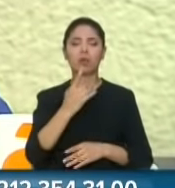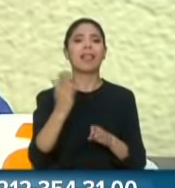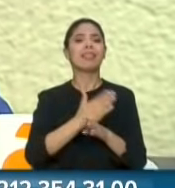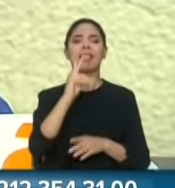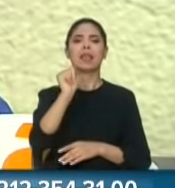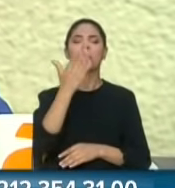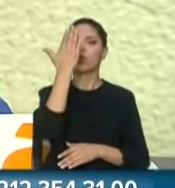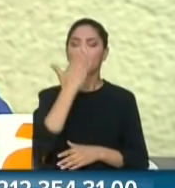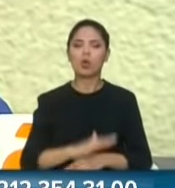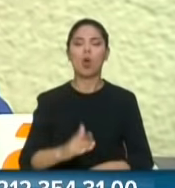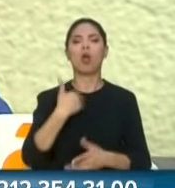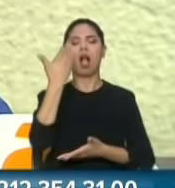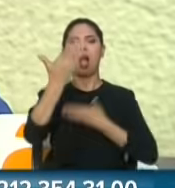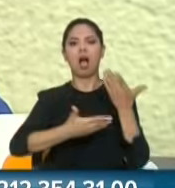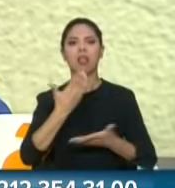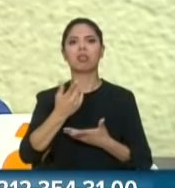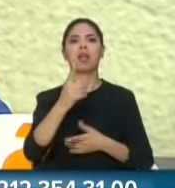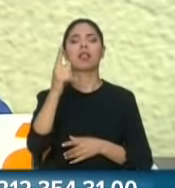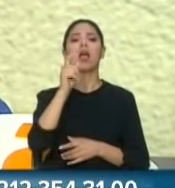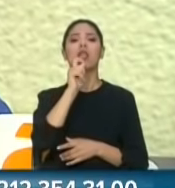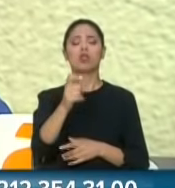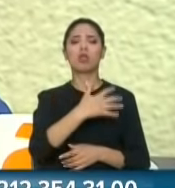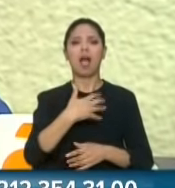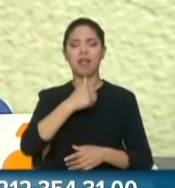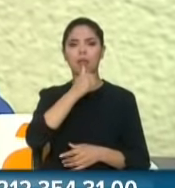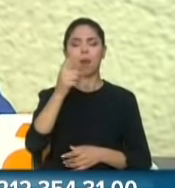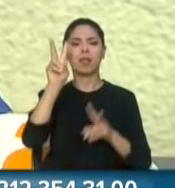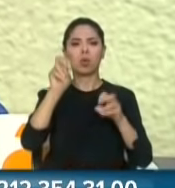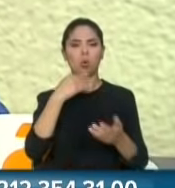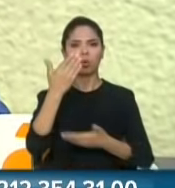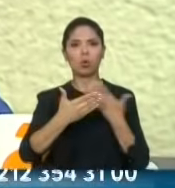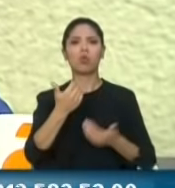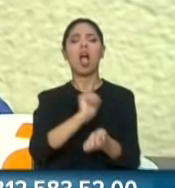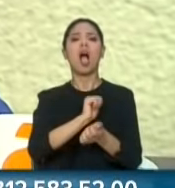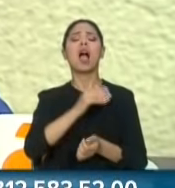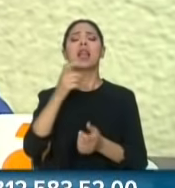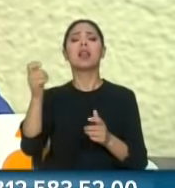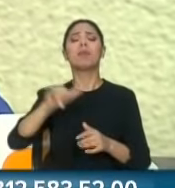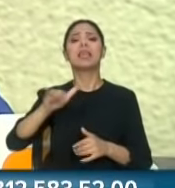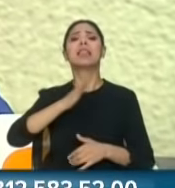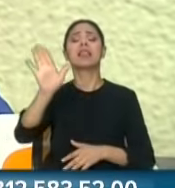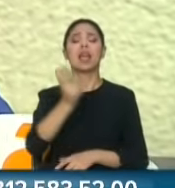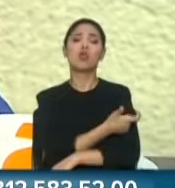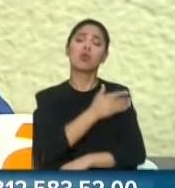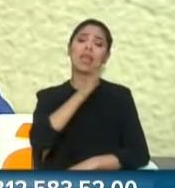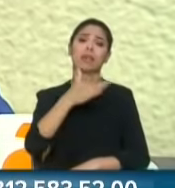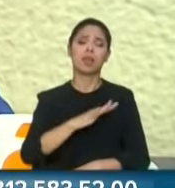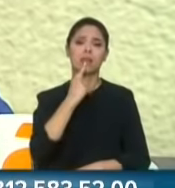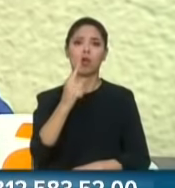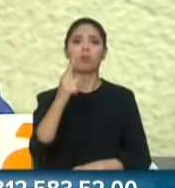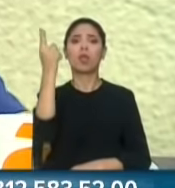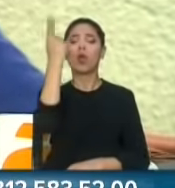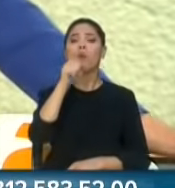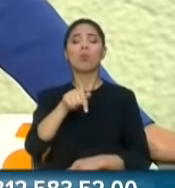gündür ortalıkta olmadığını anlattı. Sözü anne ve babasından açtı. Ailemin yanına değil, yurda gitmek istiyorum dedi.